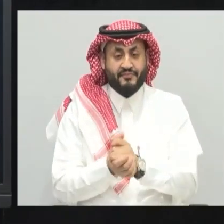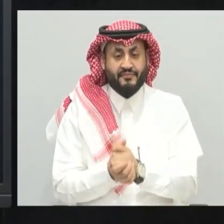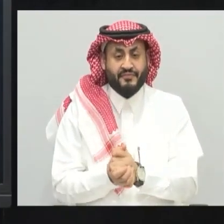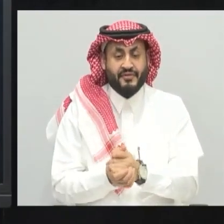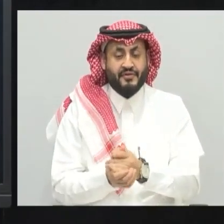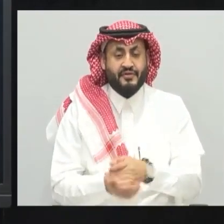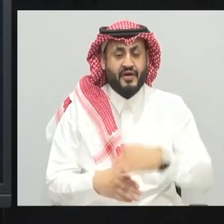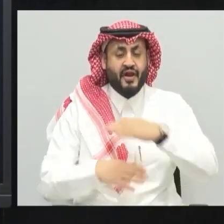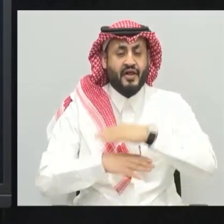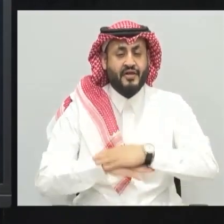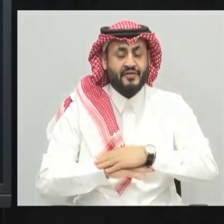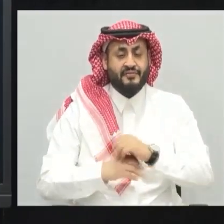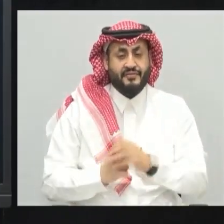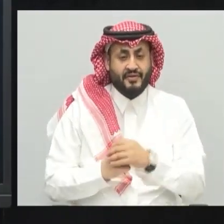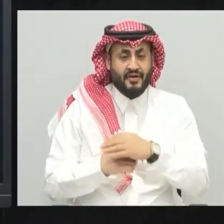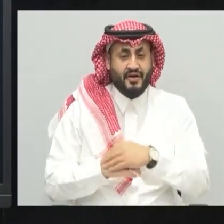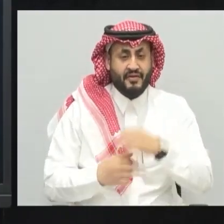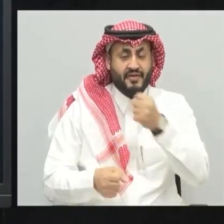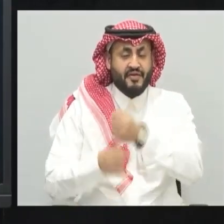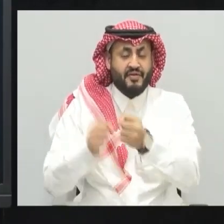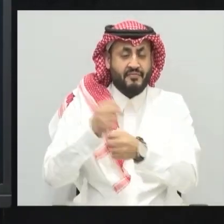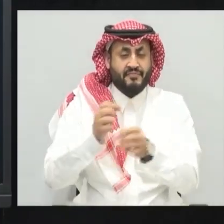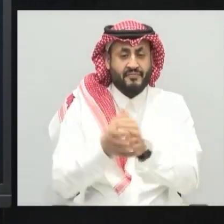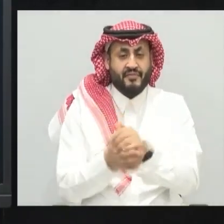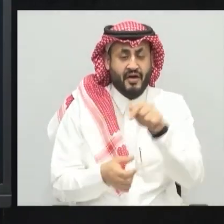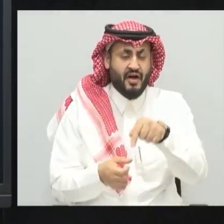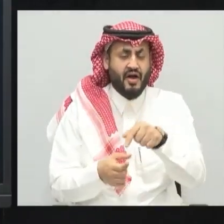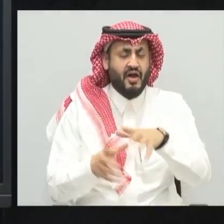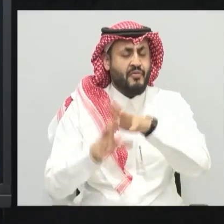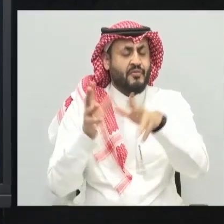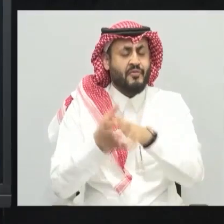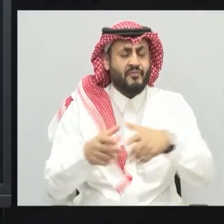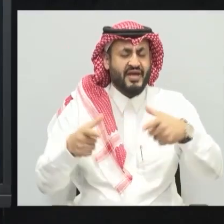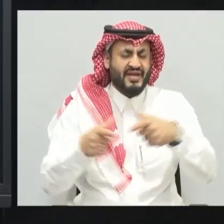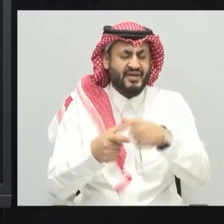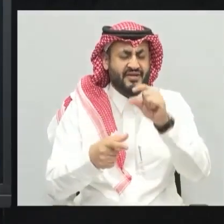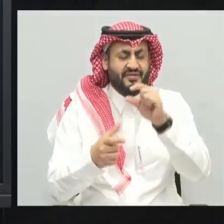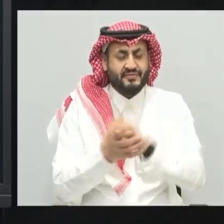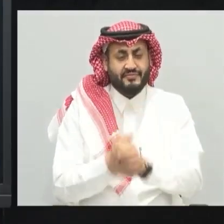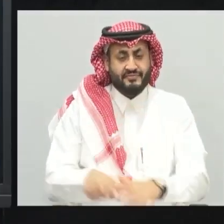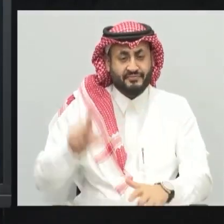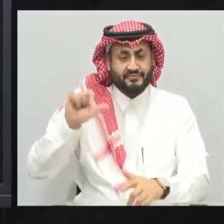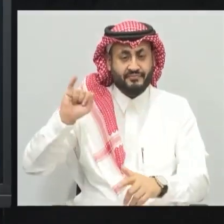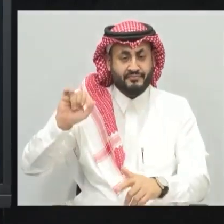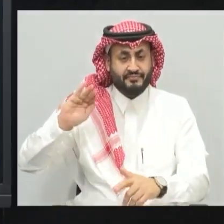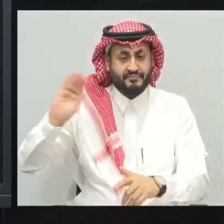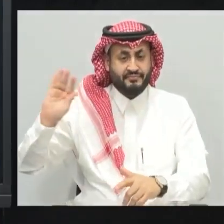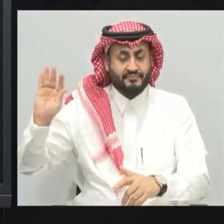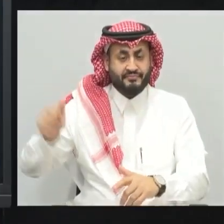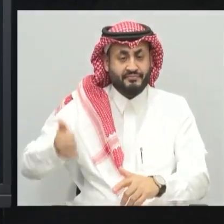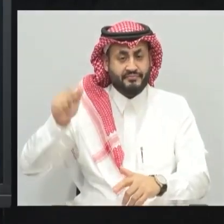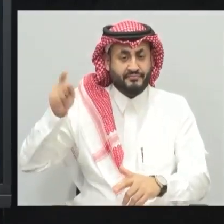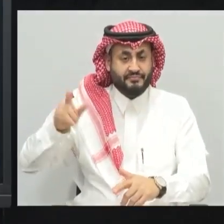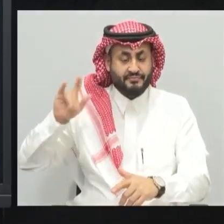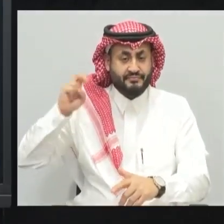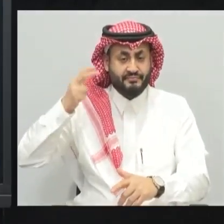التربيه المهنيه باذن الله عز وجل سنتحدث هذا اليوم عن المشاريع الصغيره وكنا قد تطرقنا سابقا